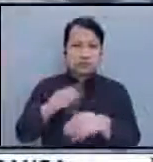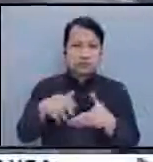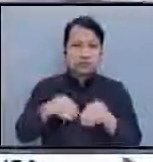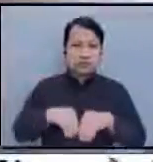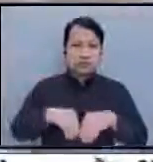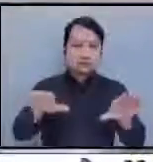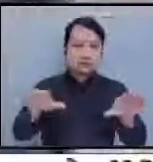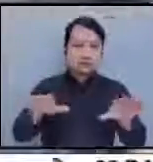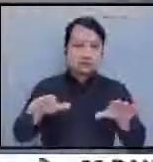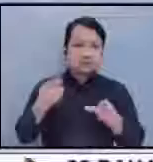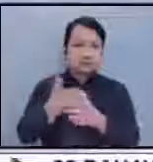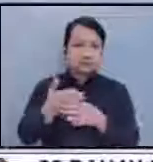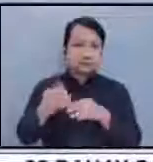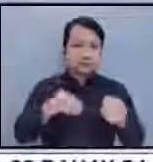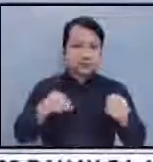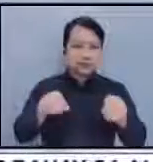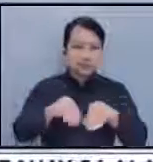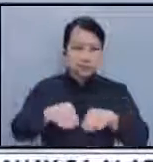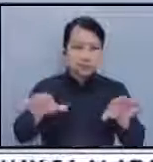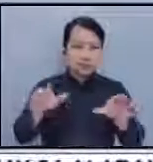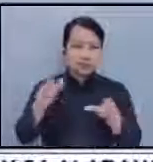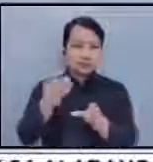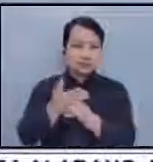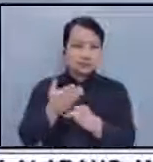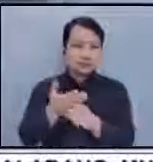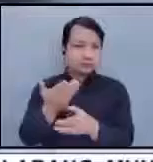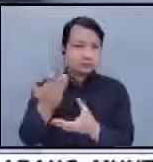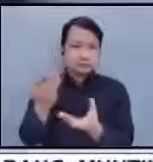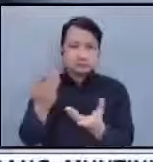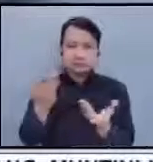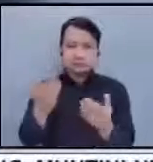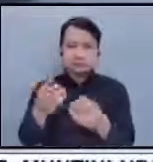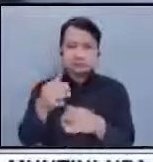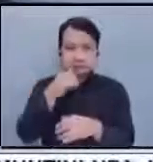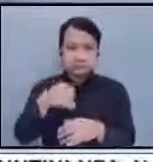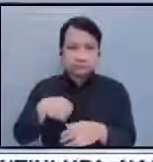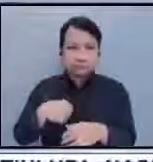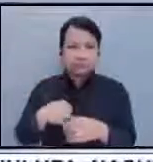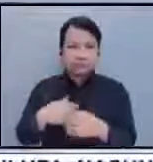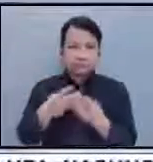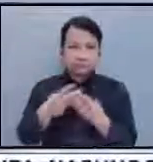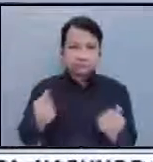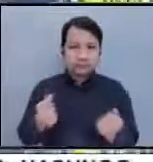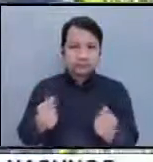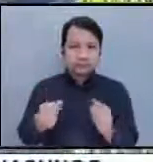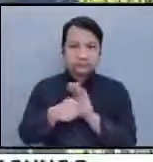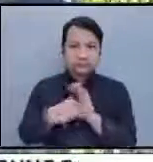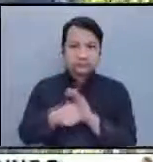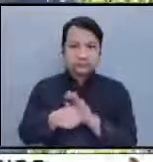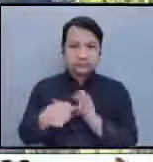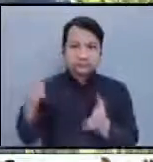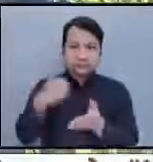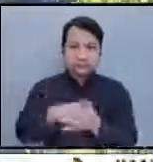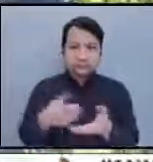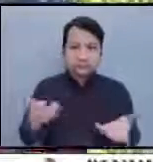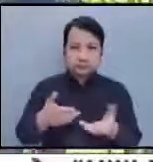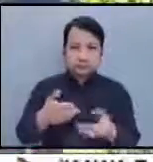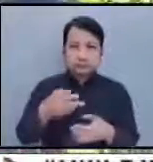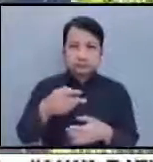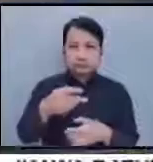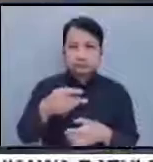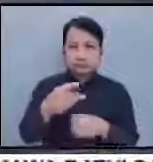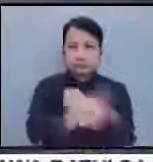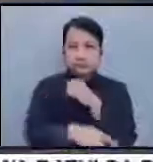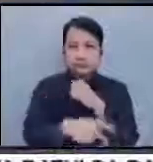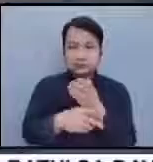mga commuters at mga sasakyan. Samantala, kahapon ay nag-expire na ang resolusyon na nagbabawal makapasok ang mga provincial buses sa Metro